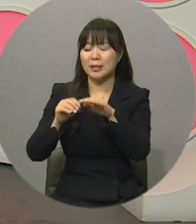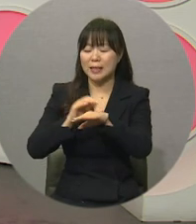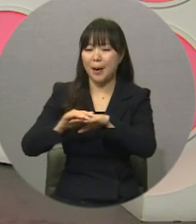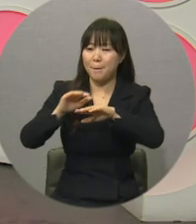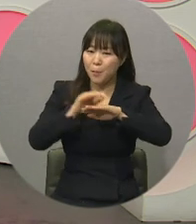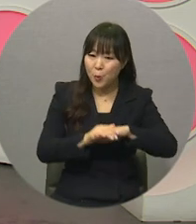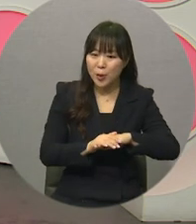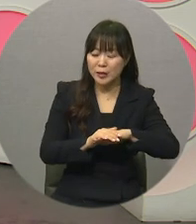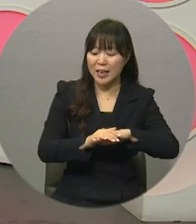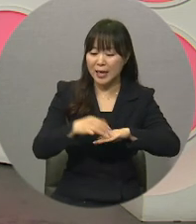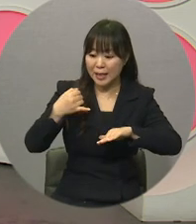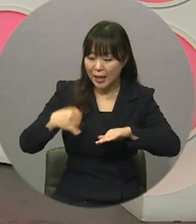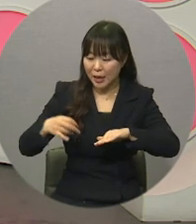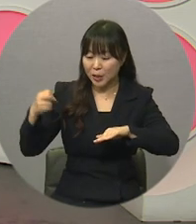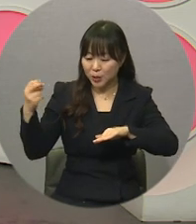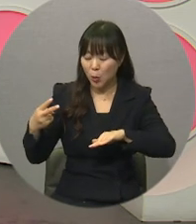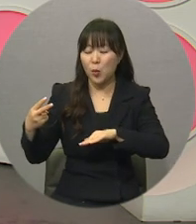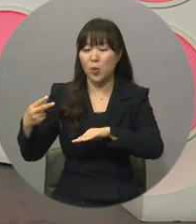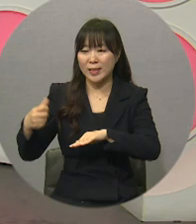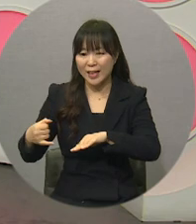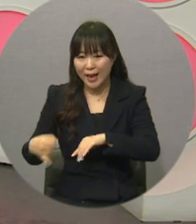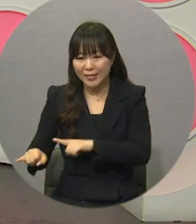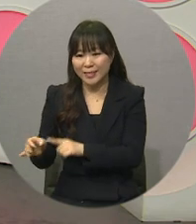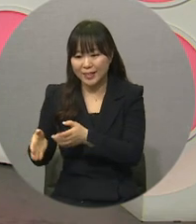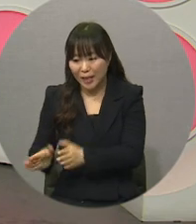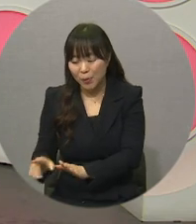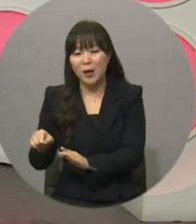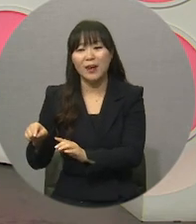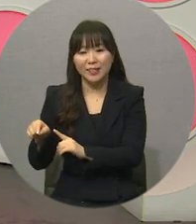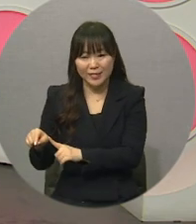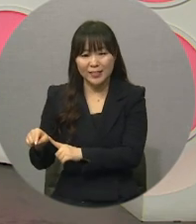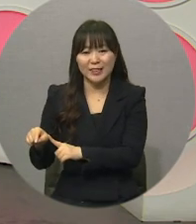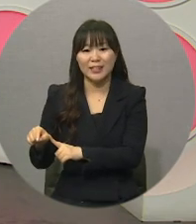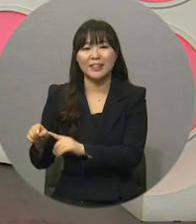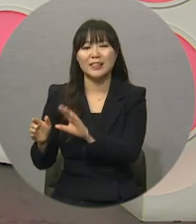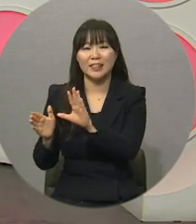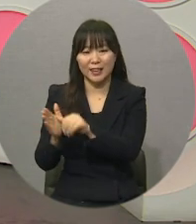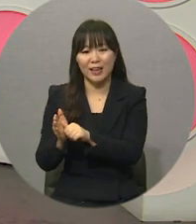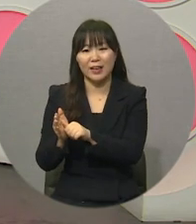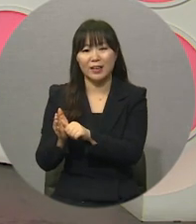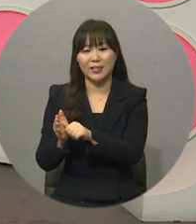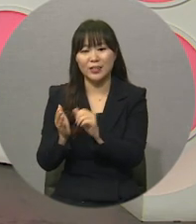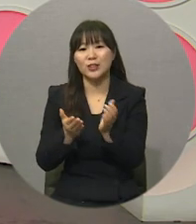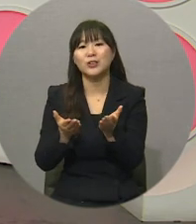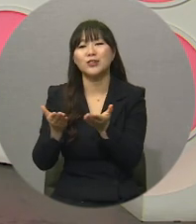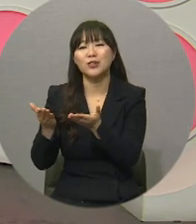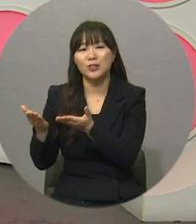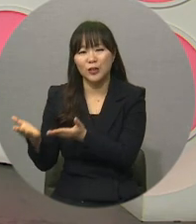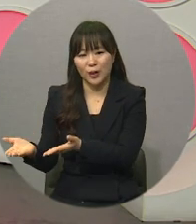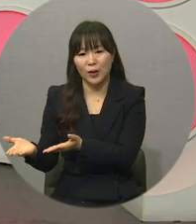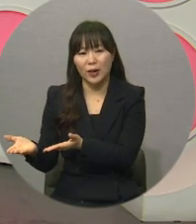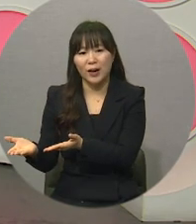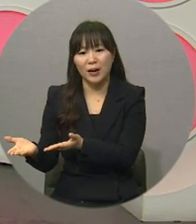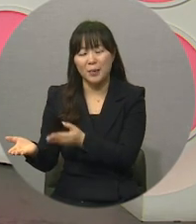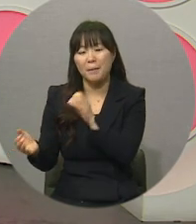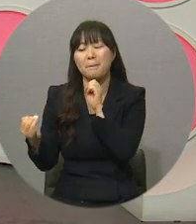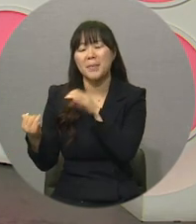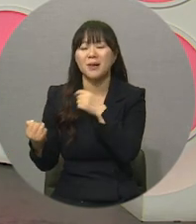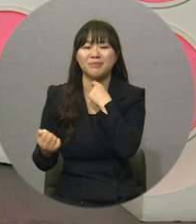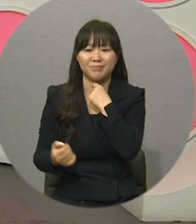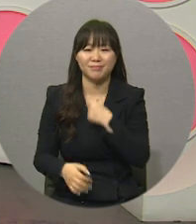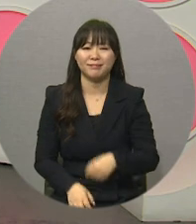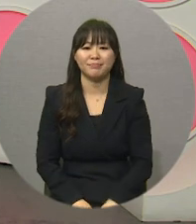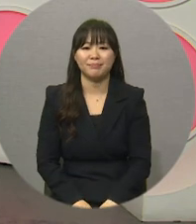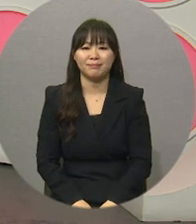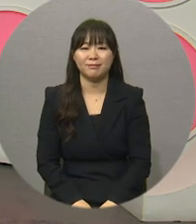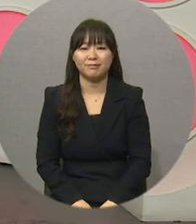보관하며 딸아이가 또그 자식을 낳으면 그 자식 할때 건네 주라고 말하고